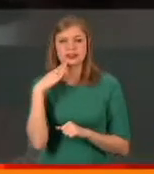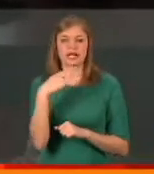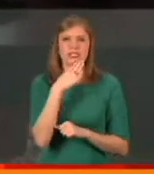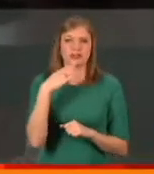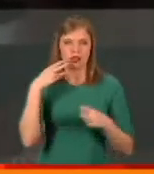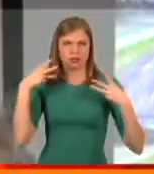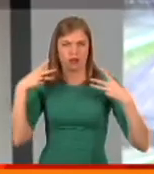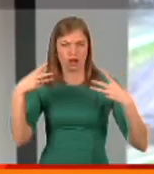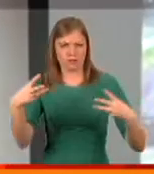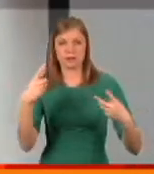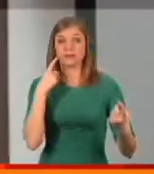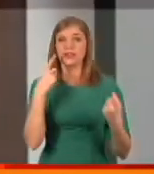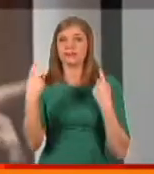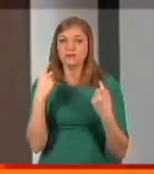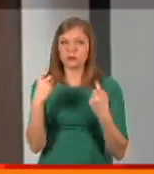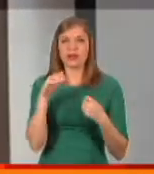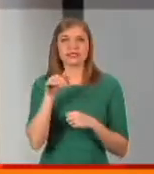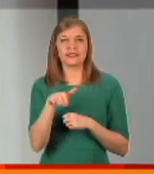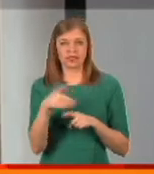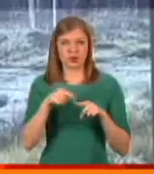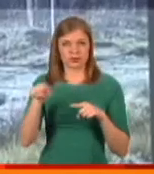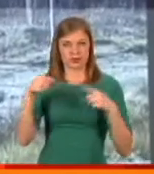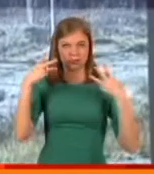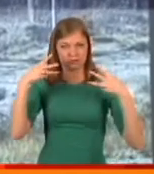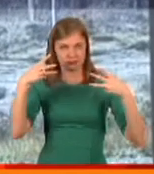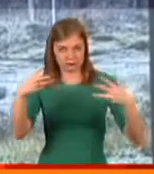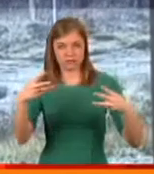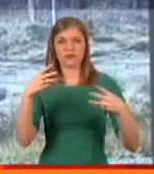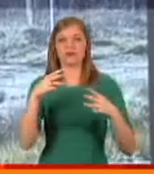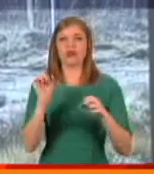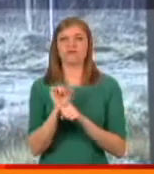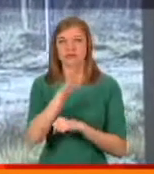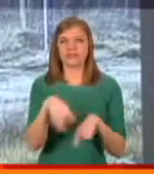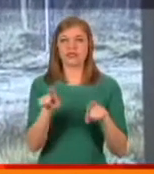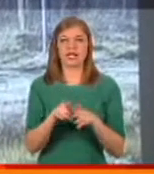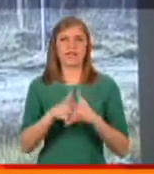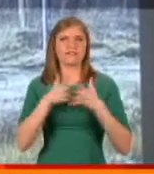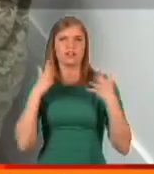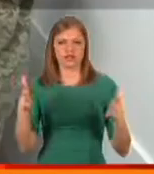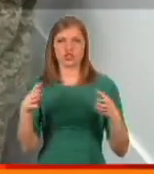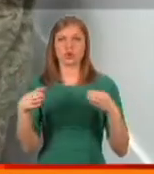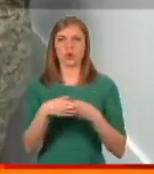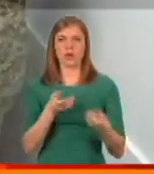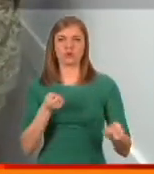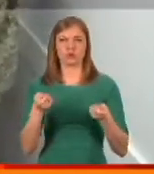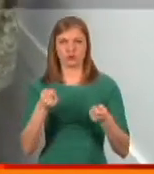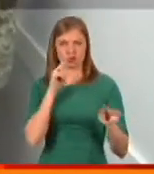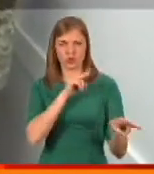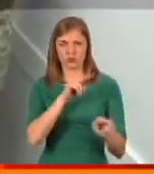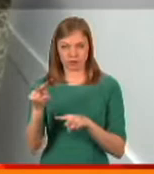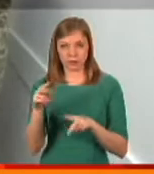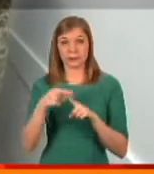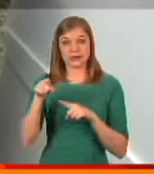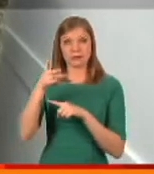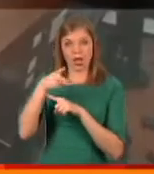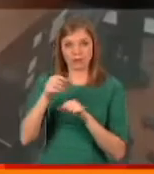десятки відеокамер. Інформації, власне, відео із цих відеокамер надходить у такий величезний командно-спостережний пункт. Ще й цими